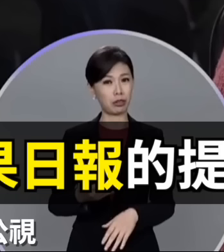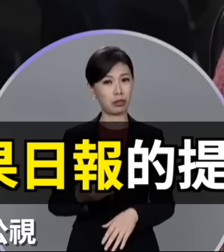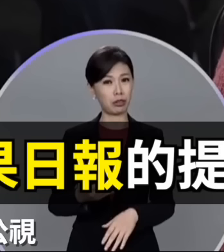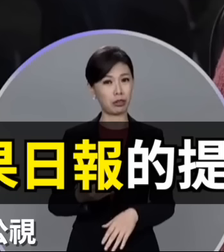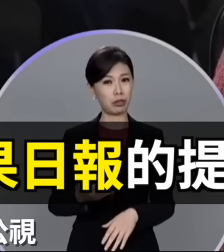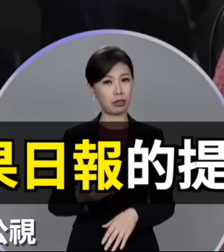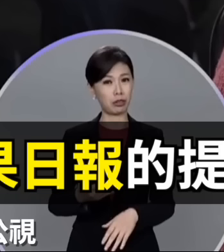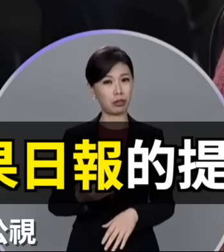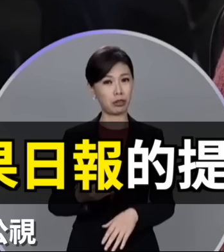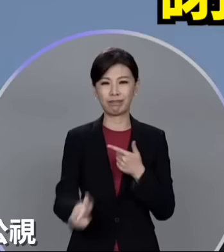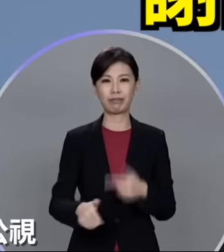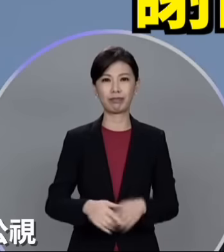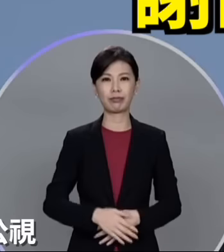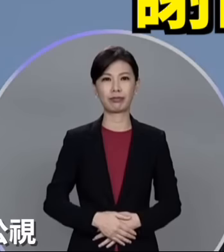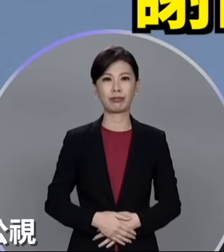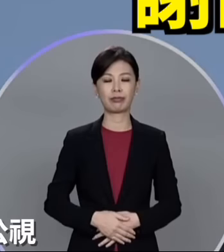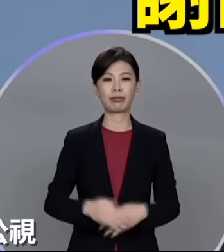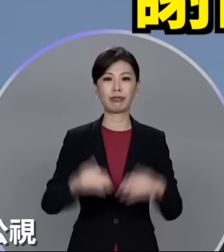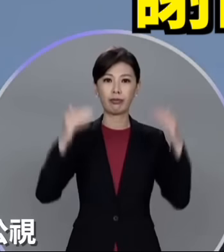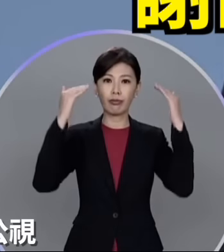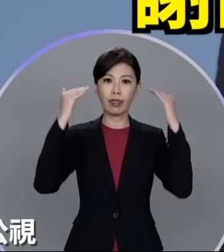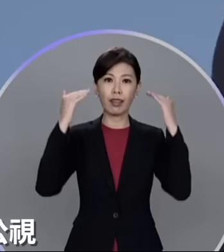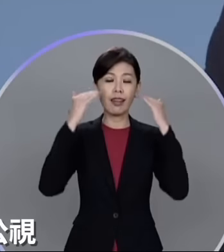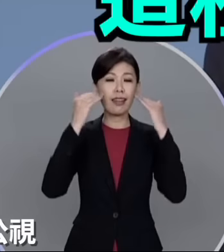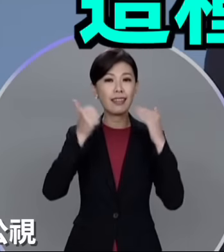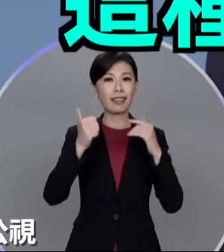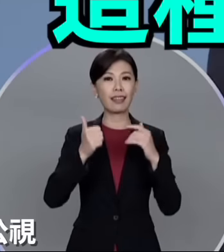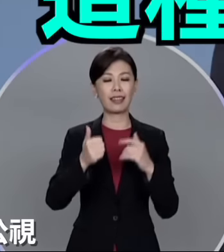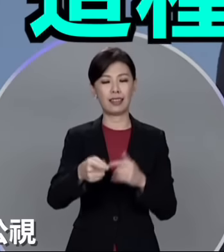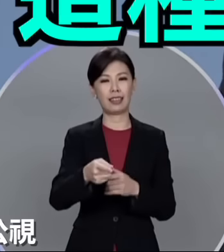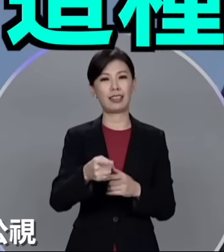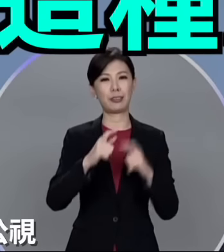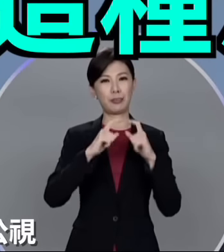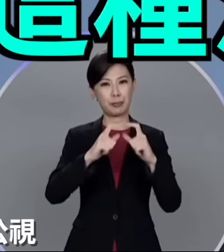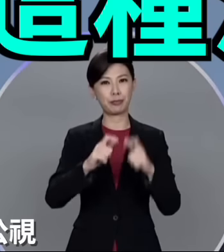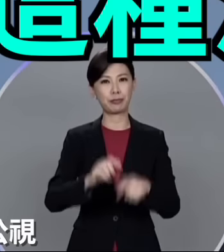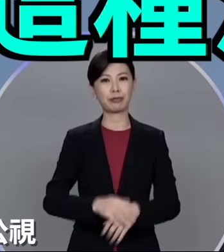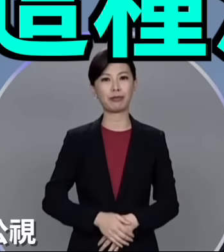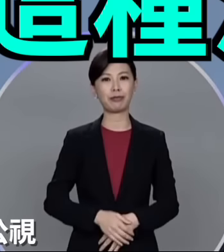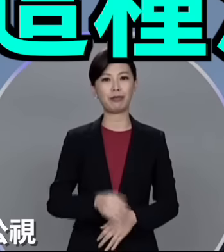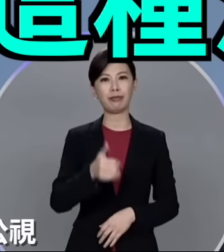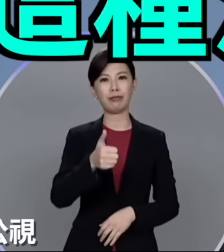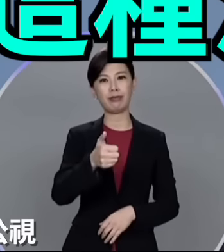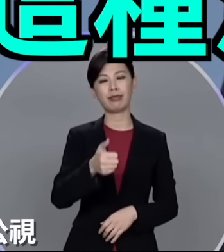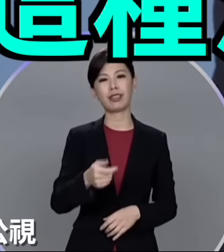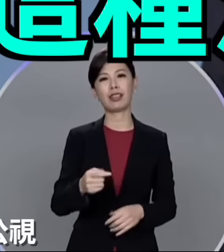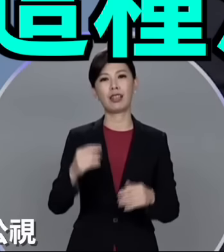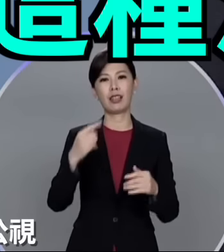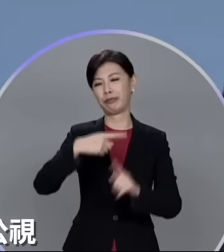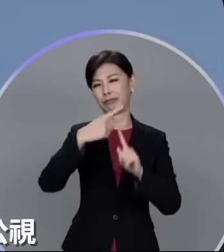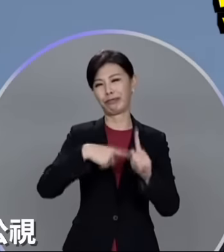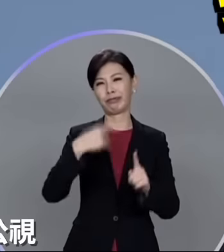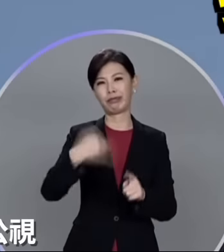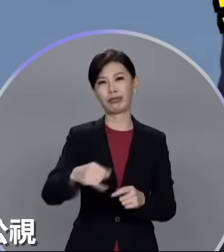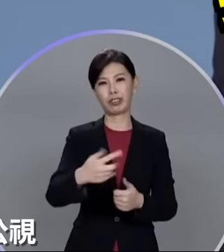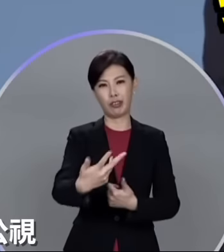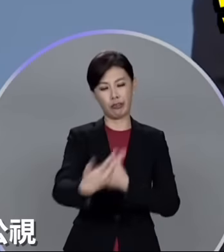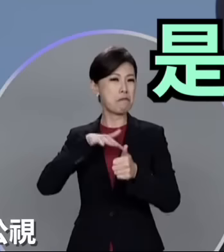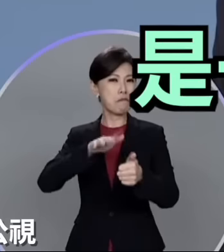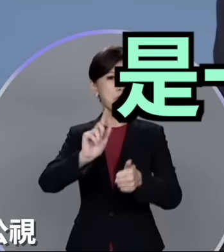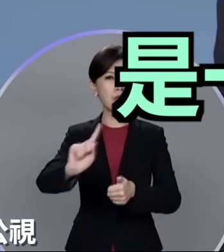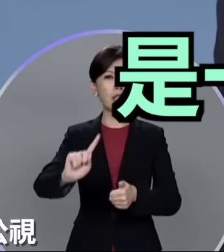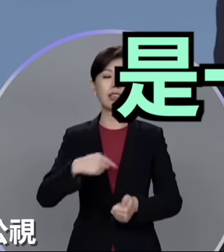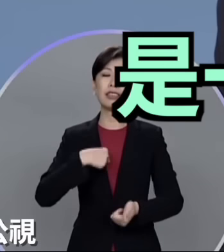裂，彻底失控啦！ 谢谢苹果日报的提问，完全反映了苹果日报这种没有水准的媒体。我谈的是大